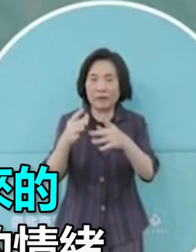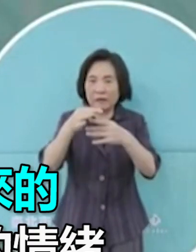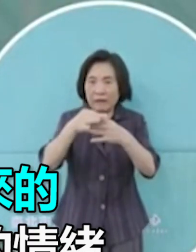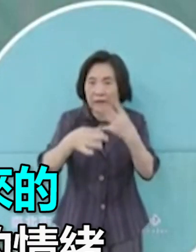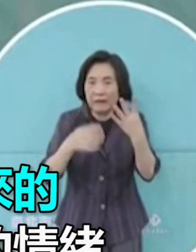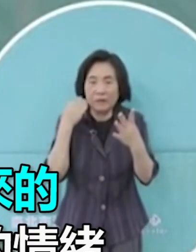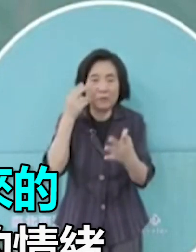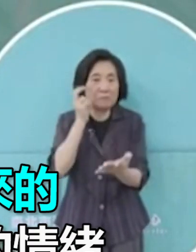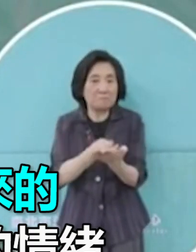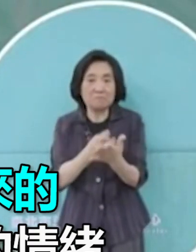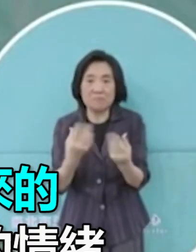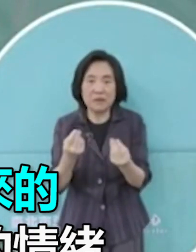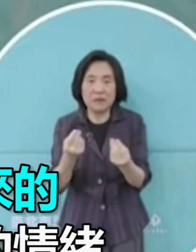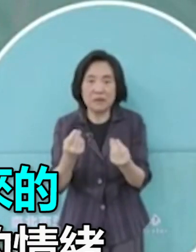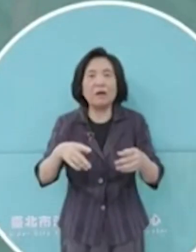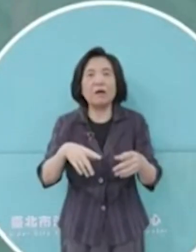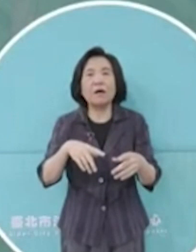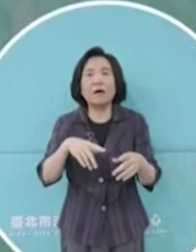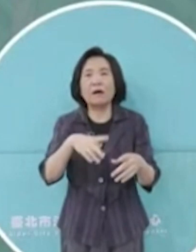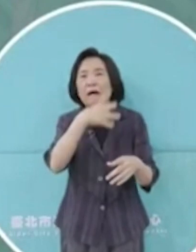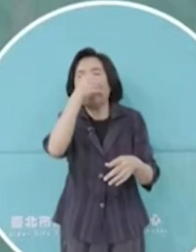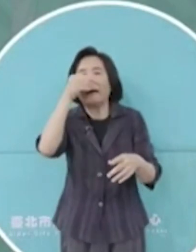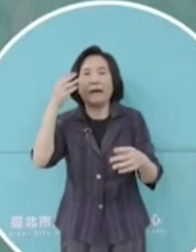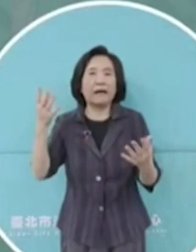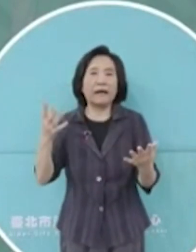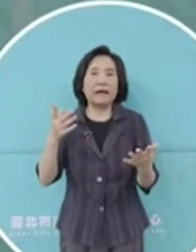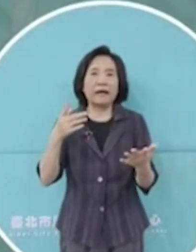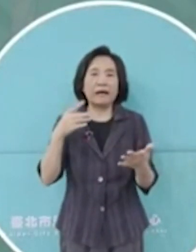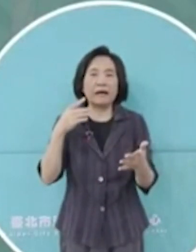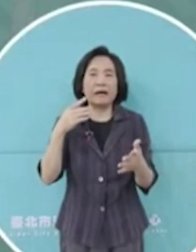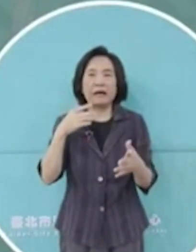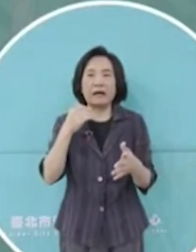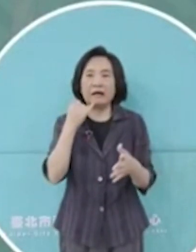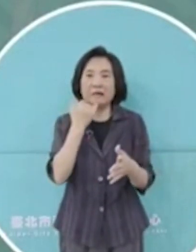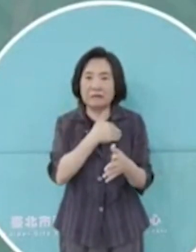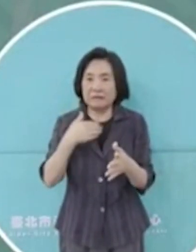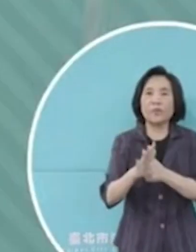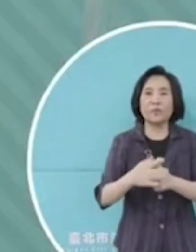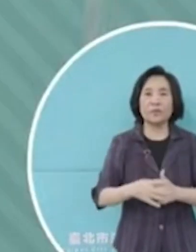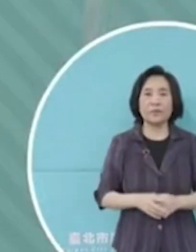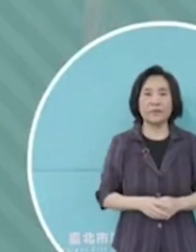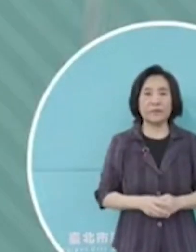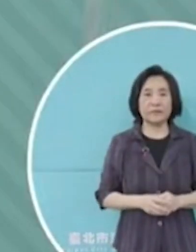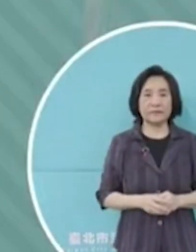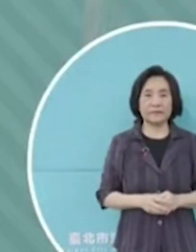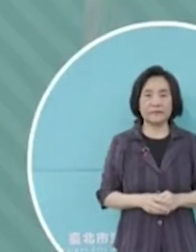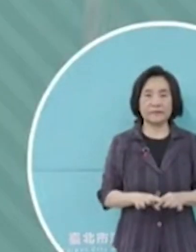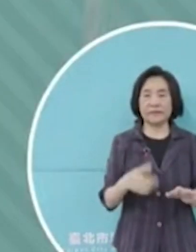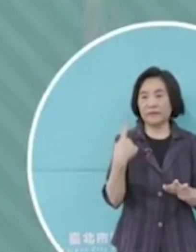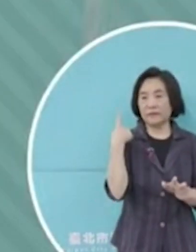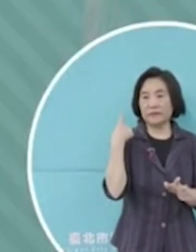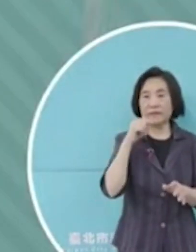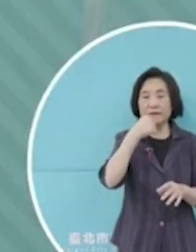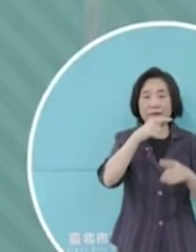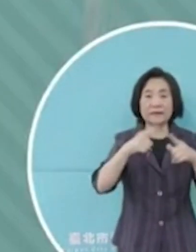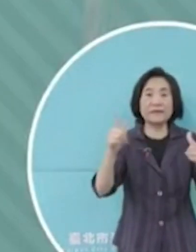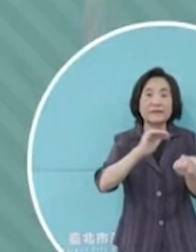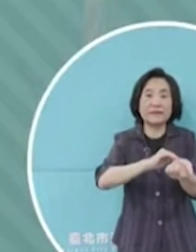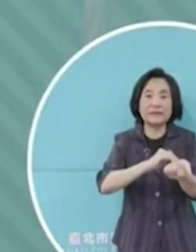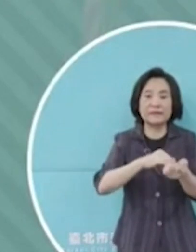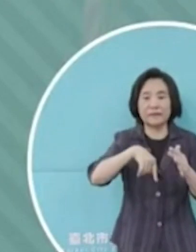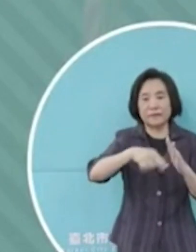严格的话，你知道吗？他这个去感染的数目是会飙升的。我想昨天台大医院的院长